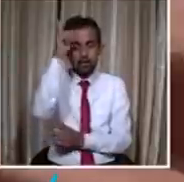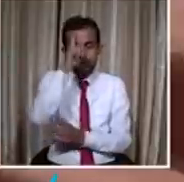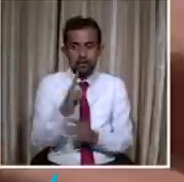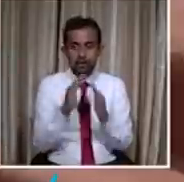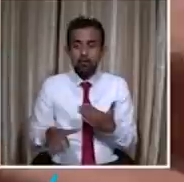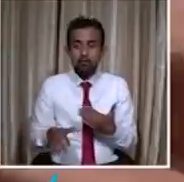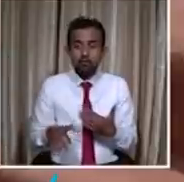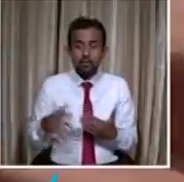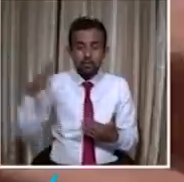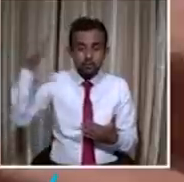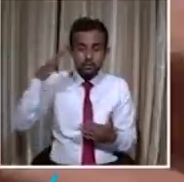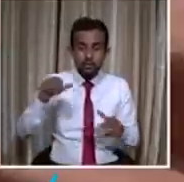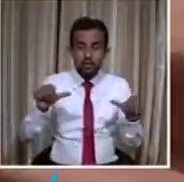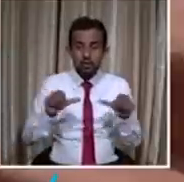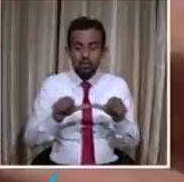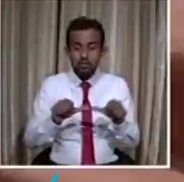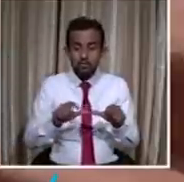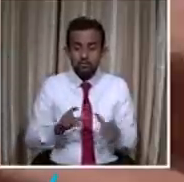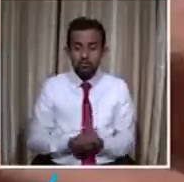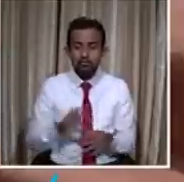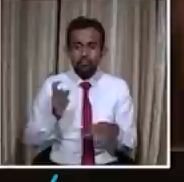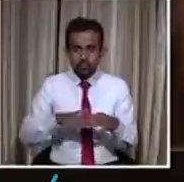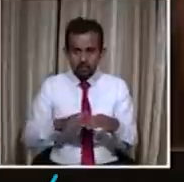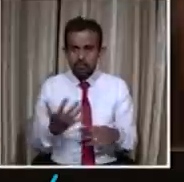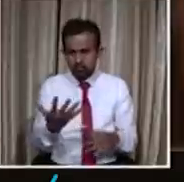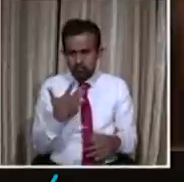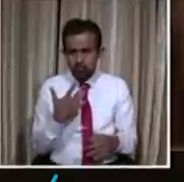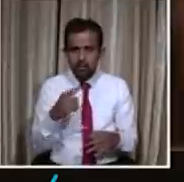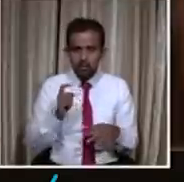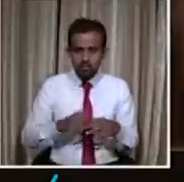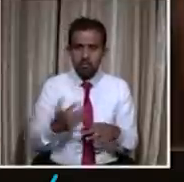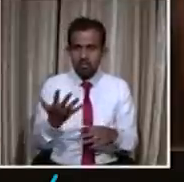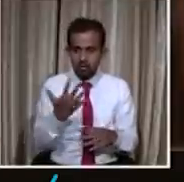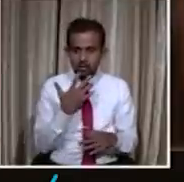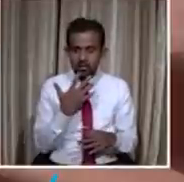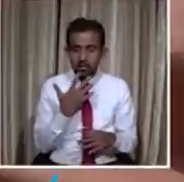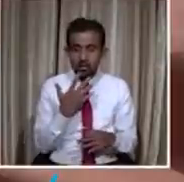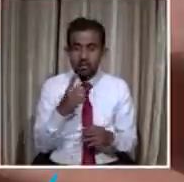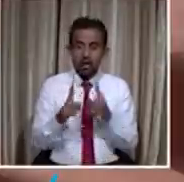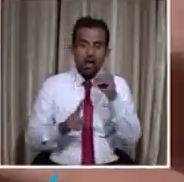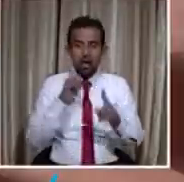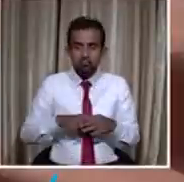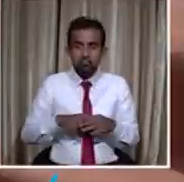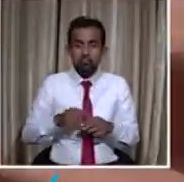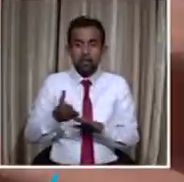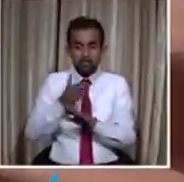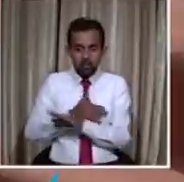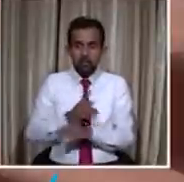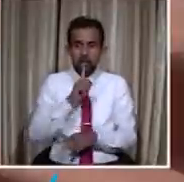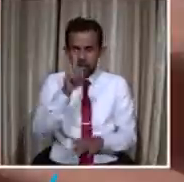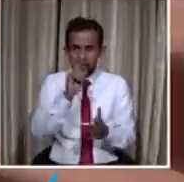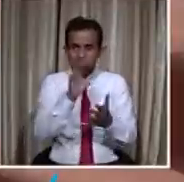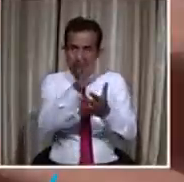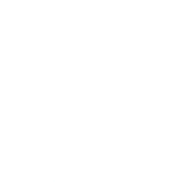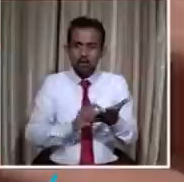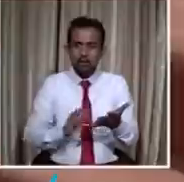යාඥා කරාම හම්බෙන්න. ස්වාමිනාන්සේ ප්‍රශ්නේ ඉදිරිපත් කරන්න. අස්සේ ඉදිරිපත් කරන කරු කතා නැහැ. මේ තම වාචාල කතාවට ඕන තරම් ඔබතුමා ඉඩ දෙනවා. මම එක කොලේක ඇලිලා